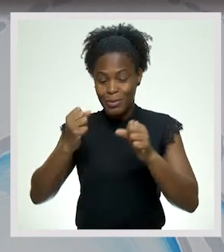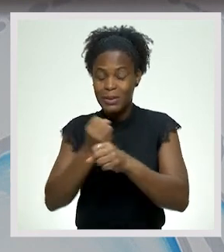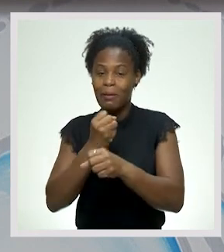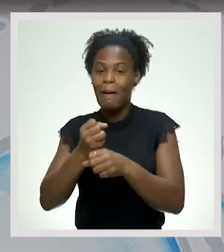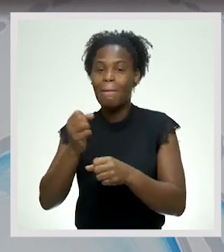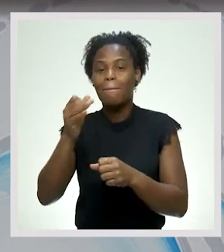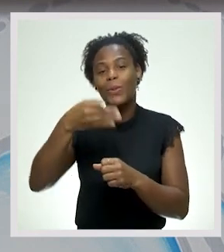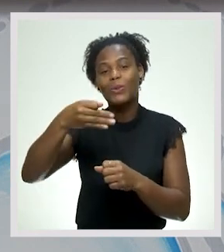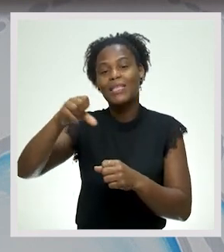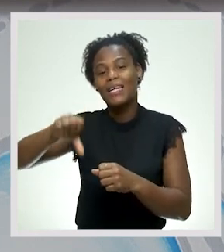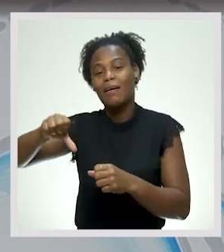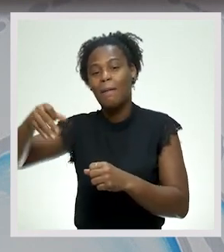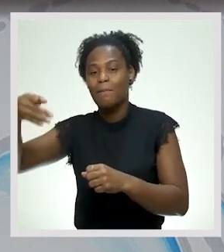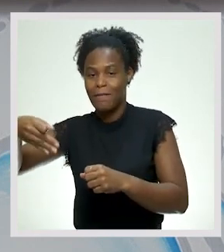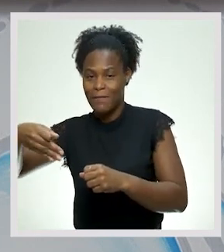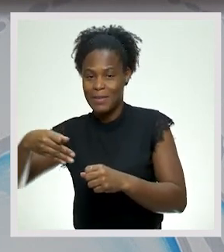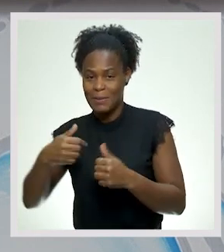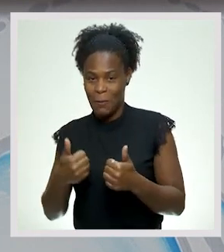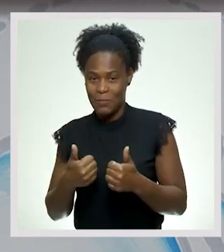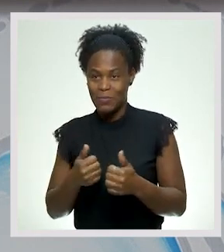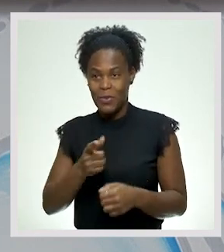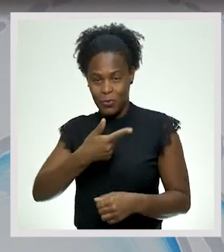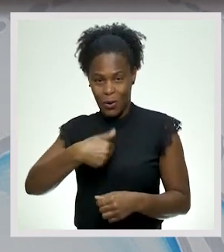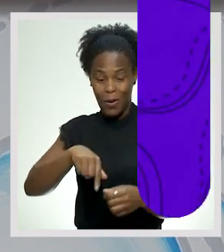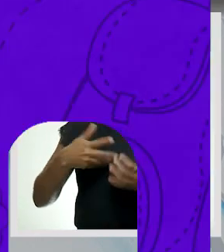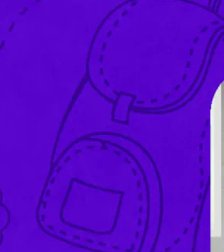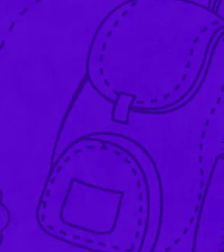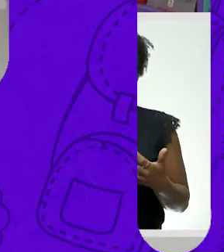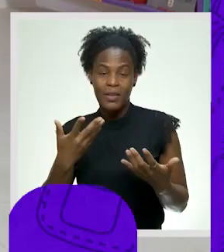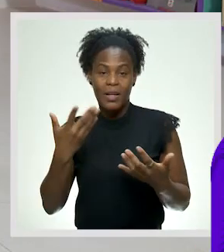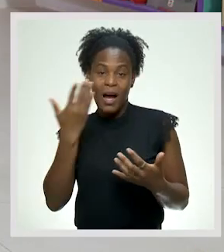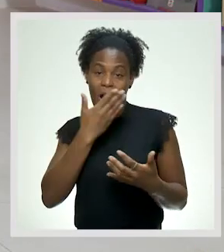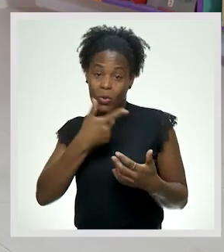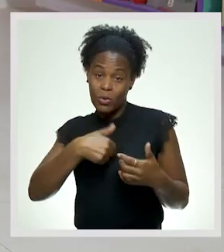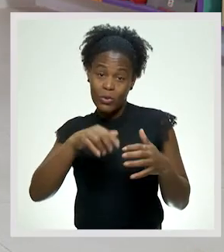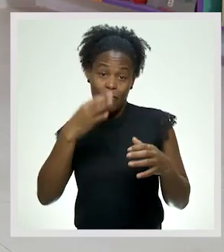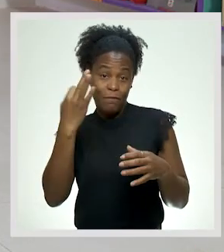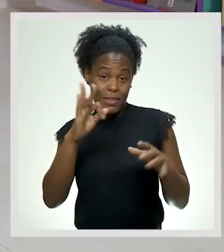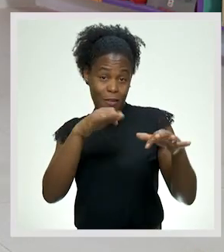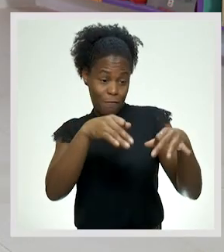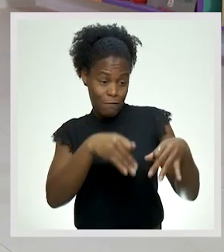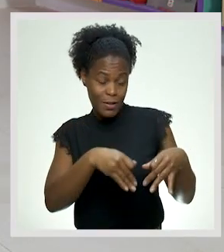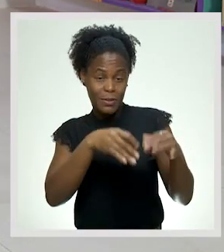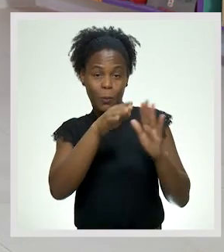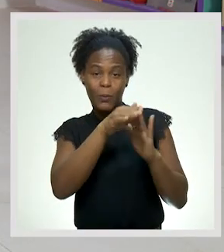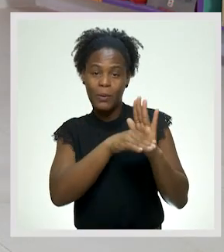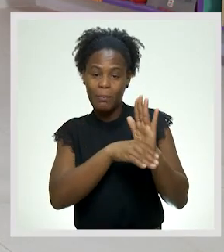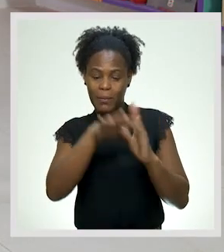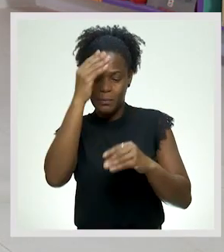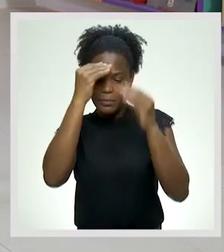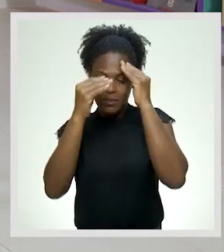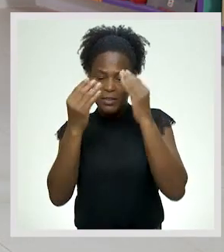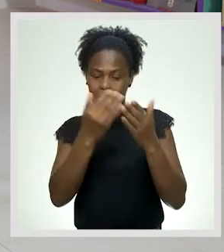on a travaillé le plus que parfait. C'est bon? On arrive à la fin de notre cours de français